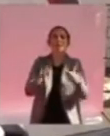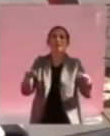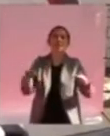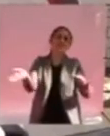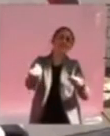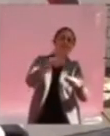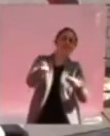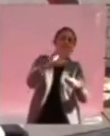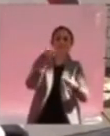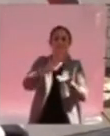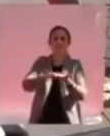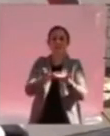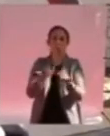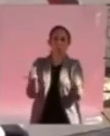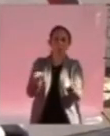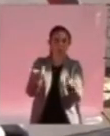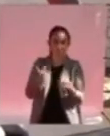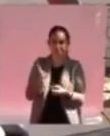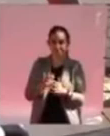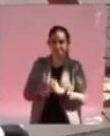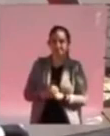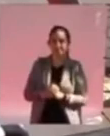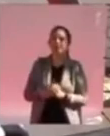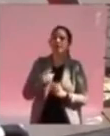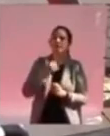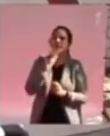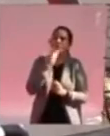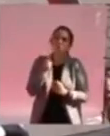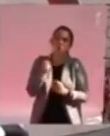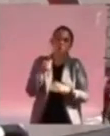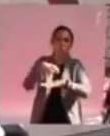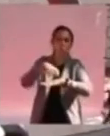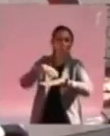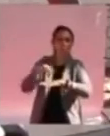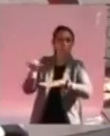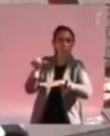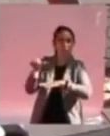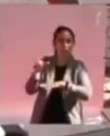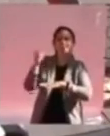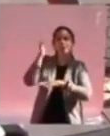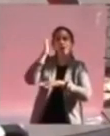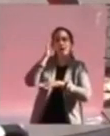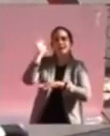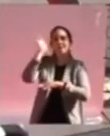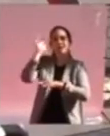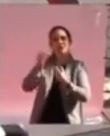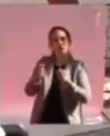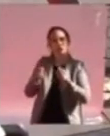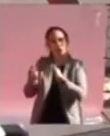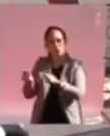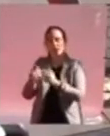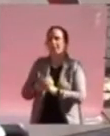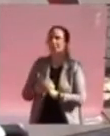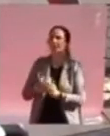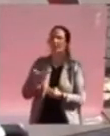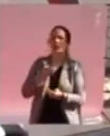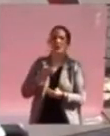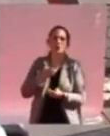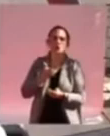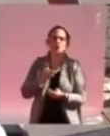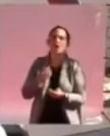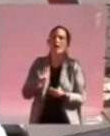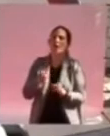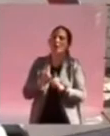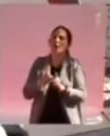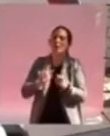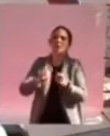le voglio fare questa riflessione ministro le progressioni verticali e orizzontali diciamo che oggi sono l'unico sistema